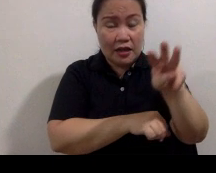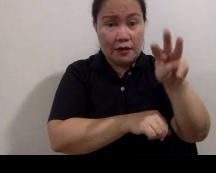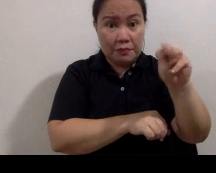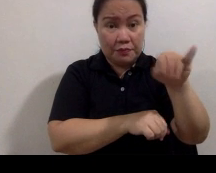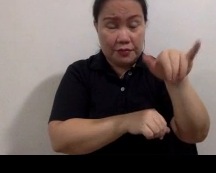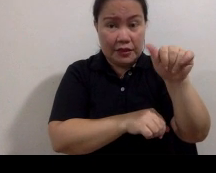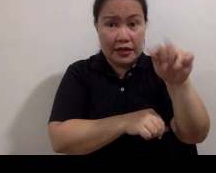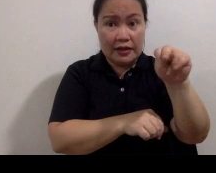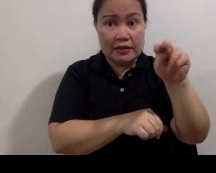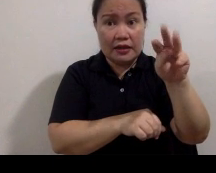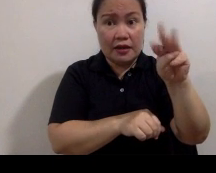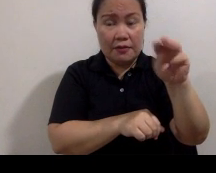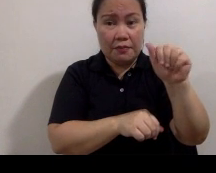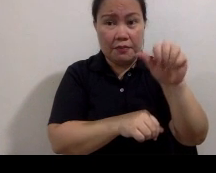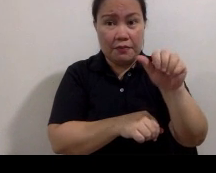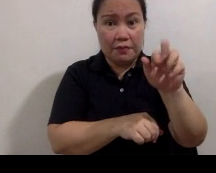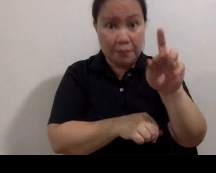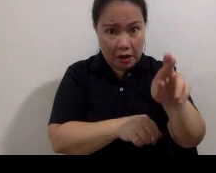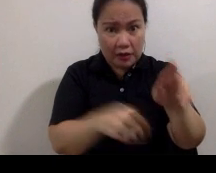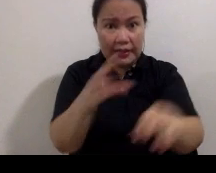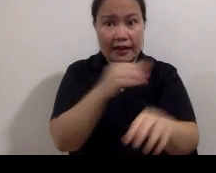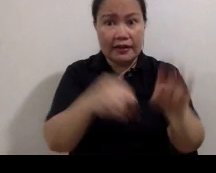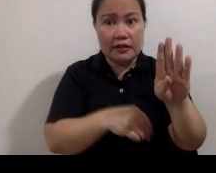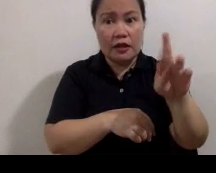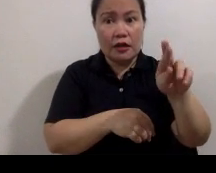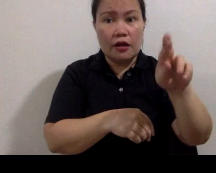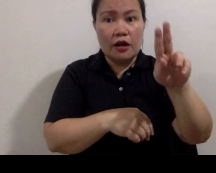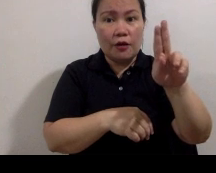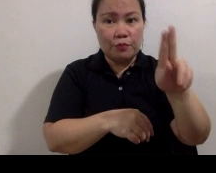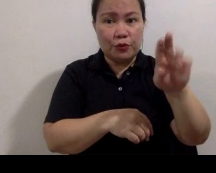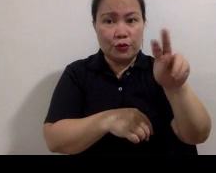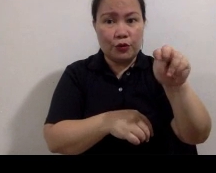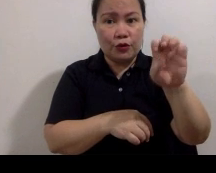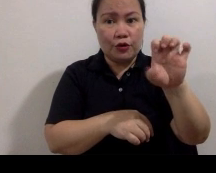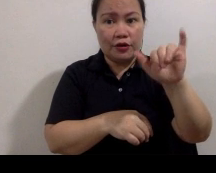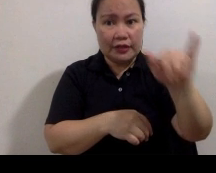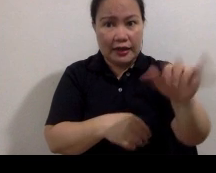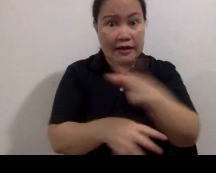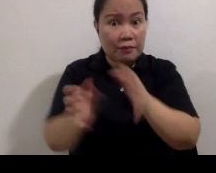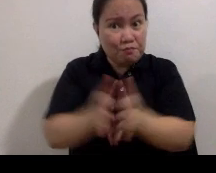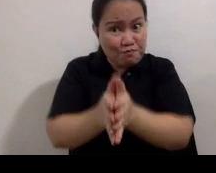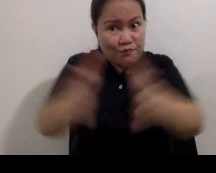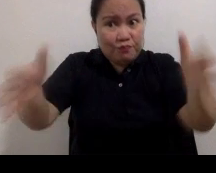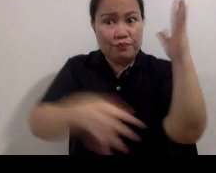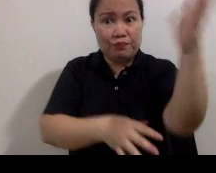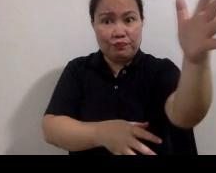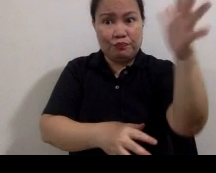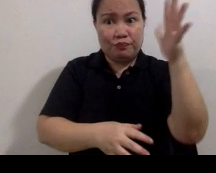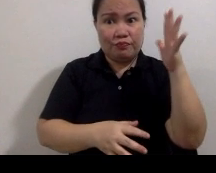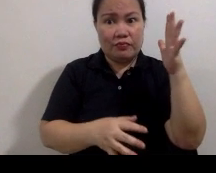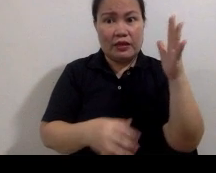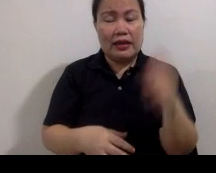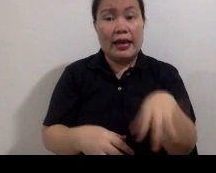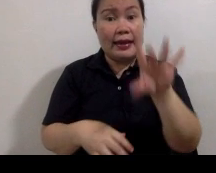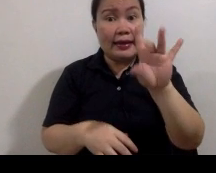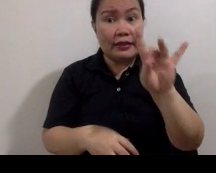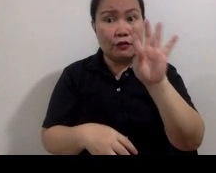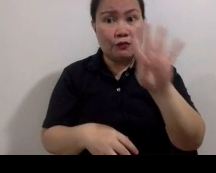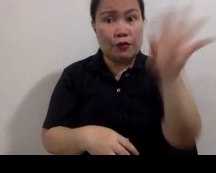ng Myanmar at Brunei ang mga malalawak na kagubatan. Tinatayang nasa 84%